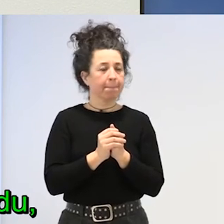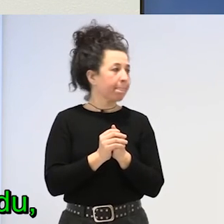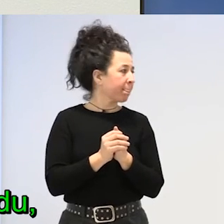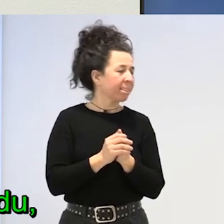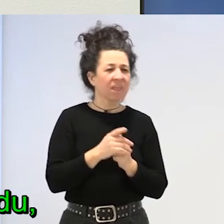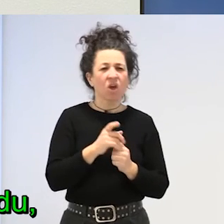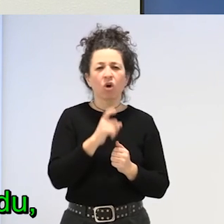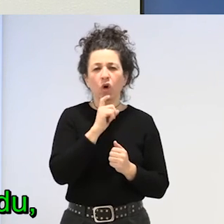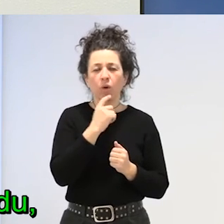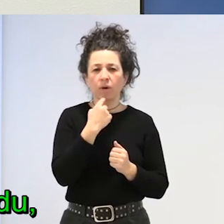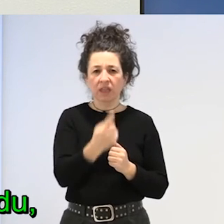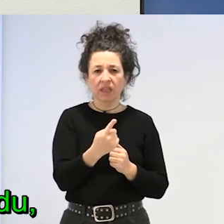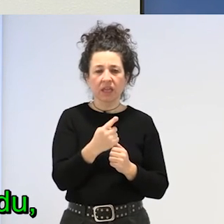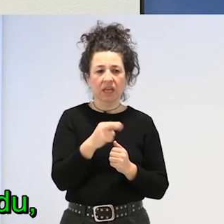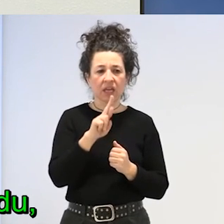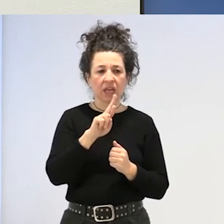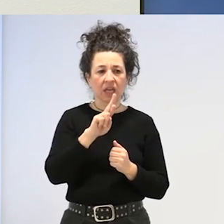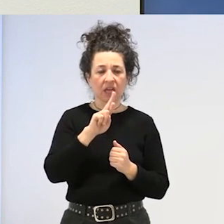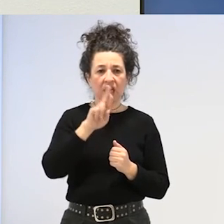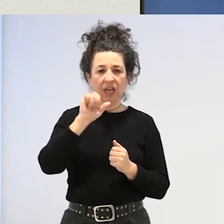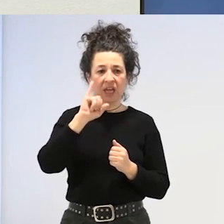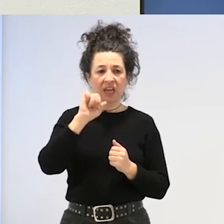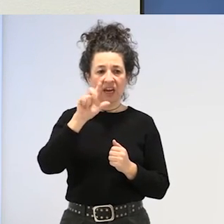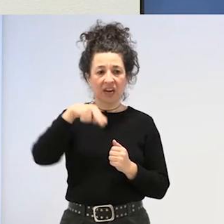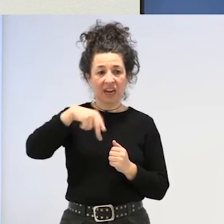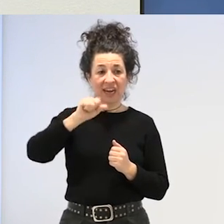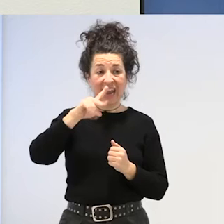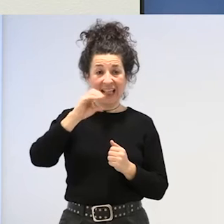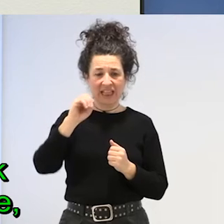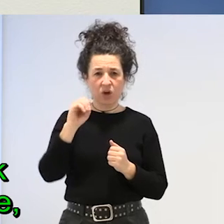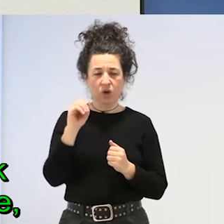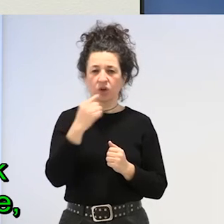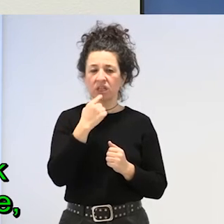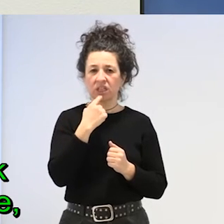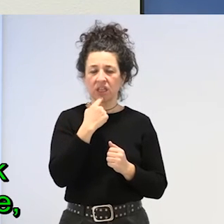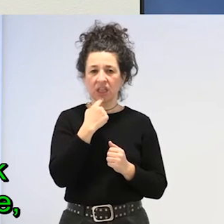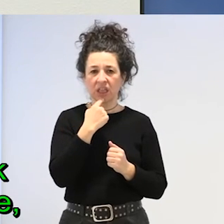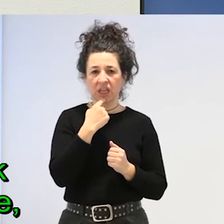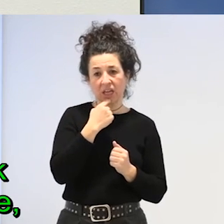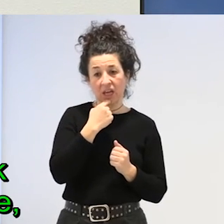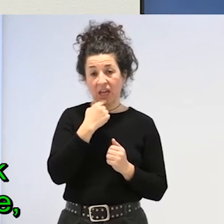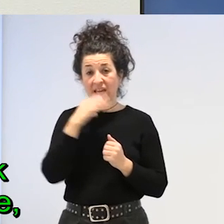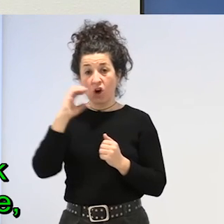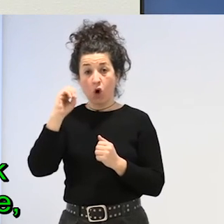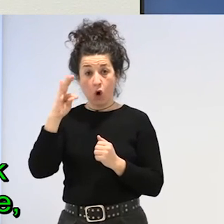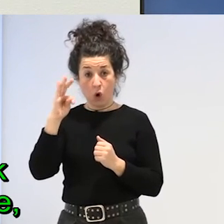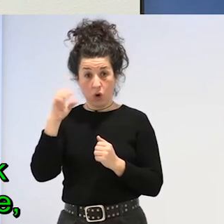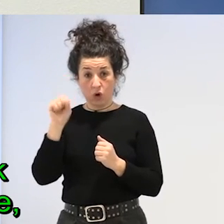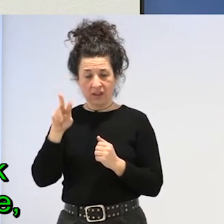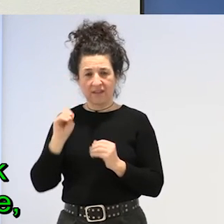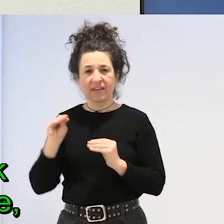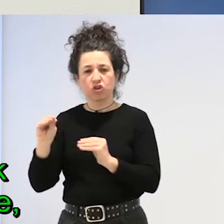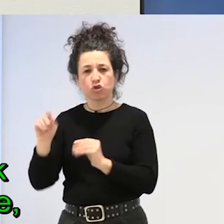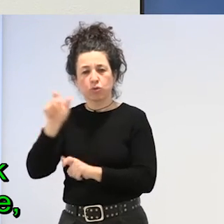Nola esaten du, Renaldo Andersonek esaten du oso era poetiko batean. Ote Butlerren pertsonaiek zeharkatzen